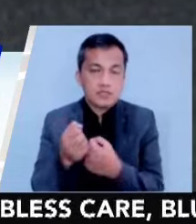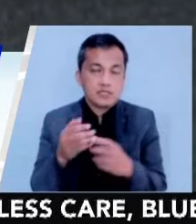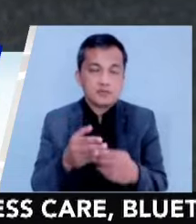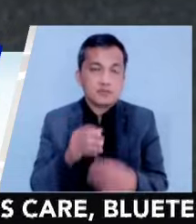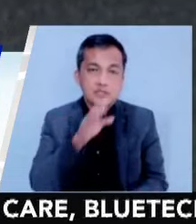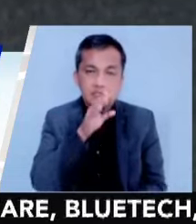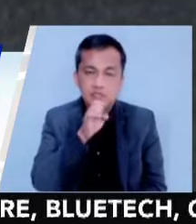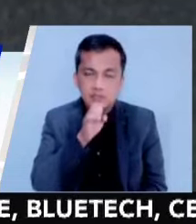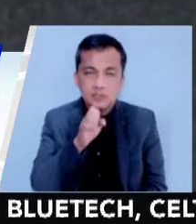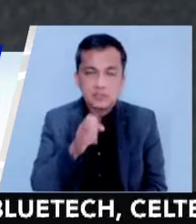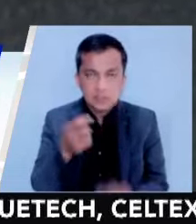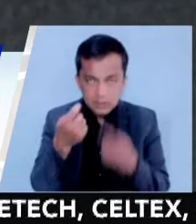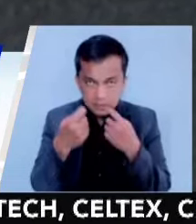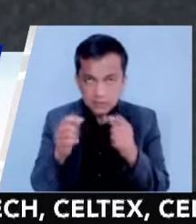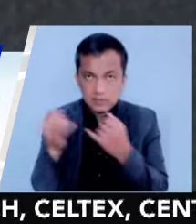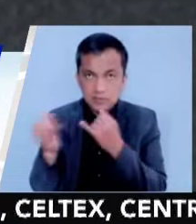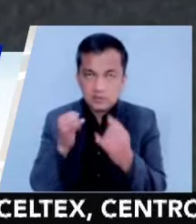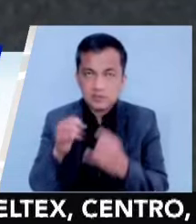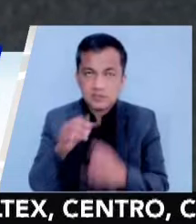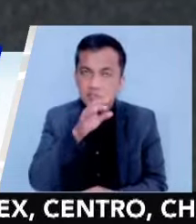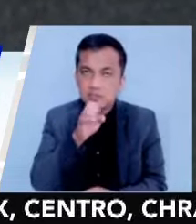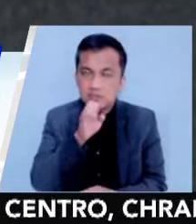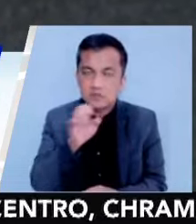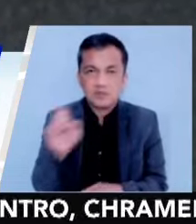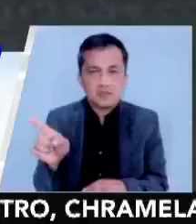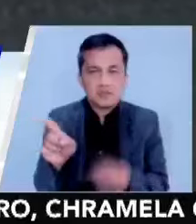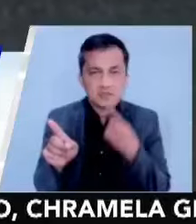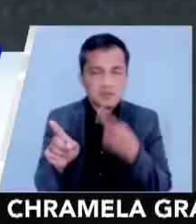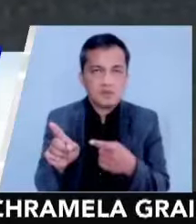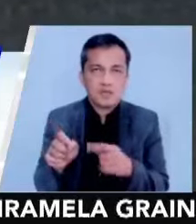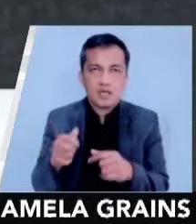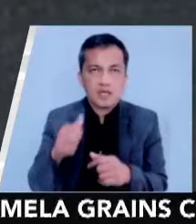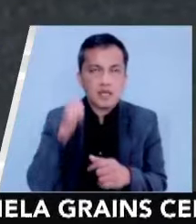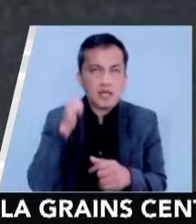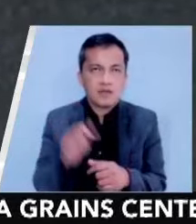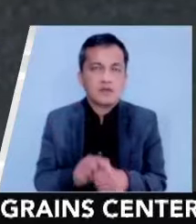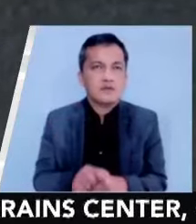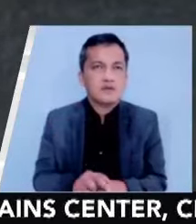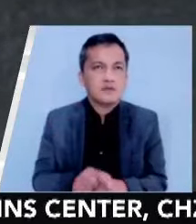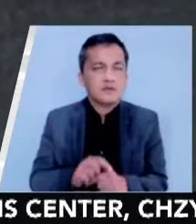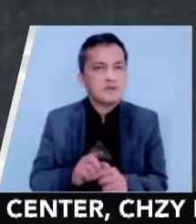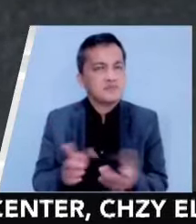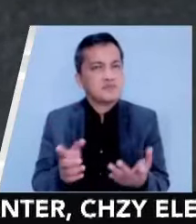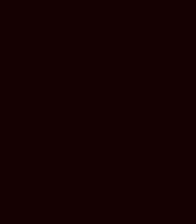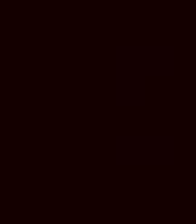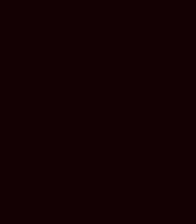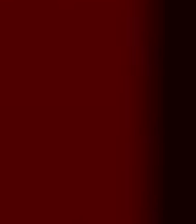pahayag si Escudero, pero ang sabi niya, ayaw na raw niya itong patulan.